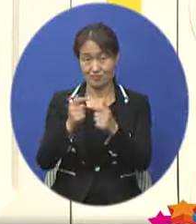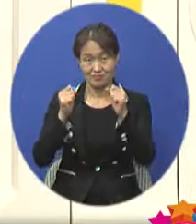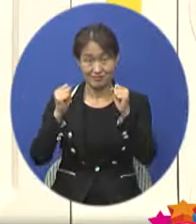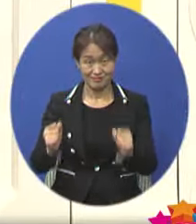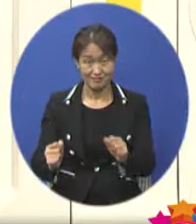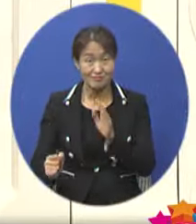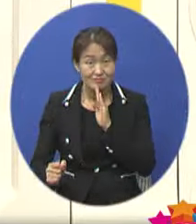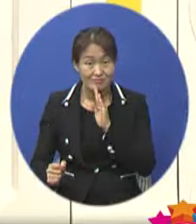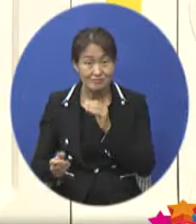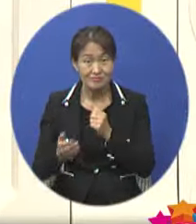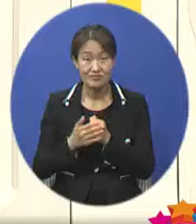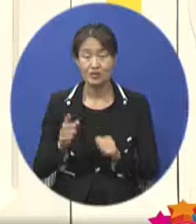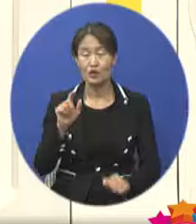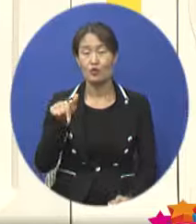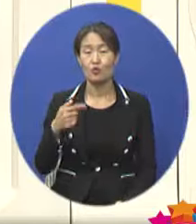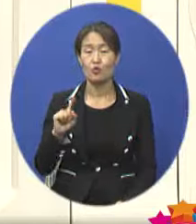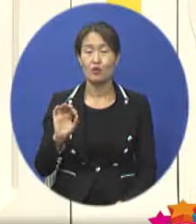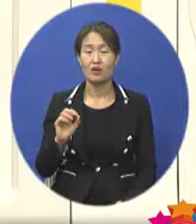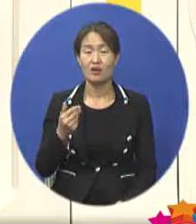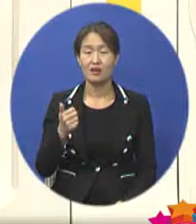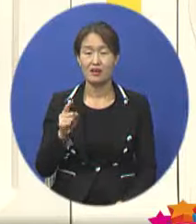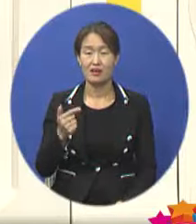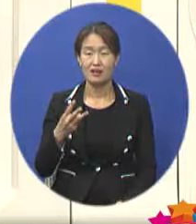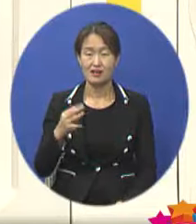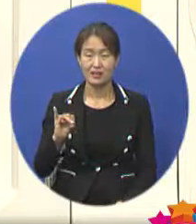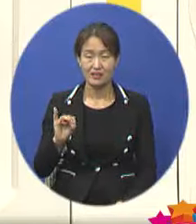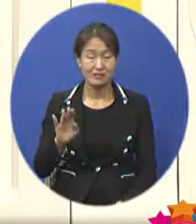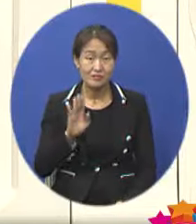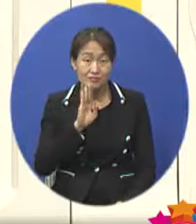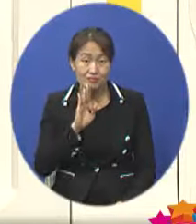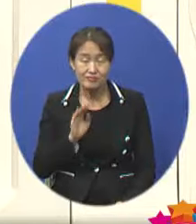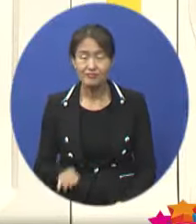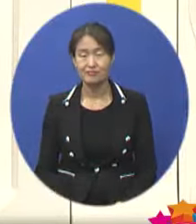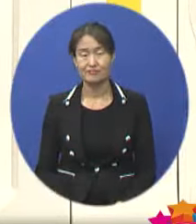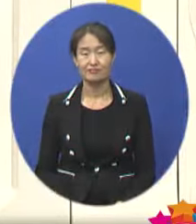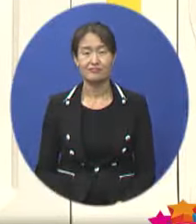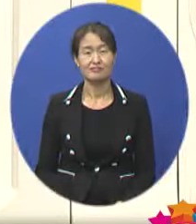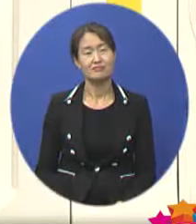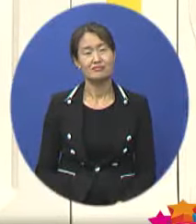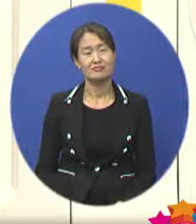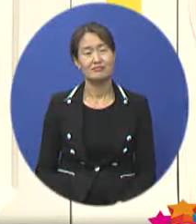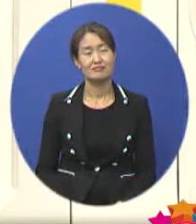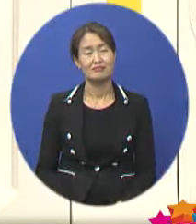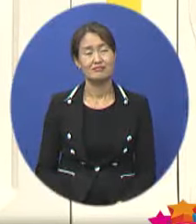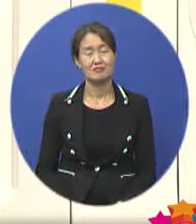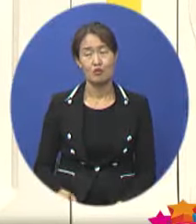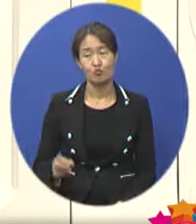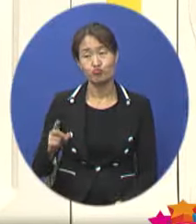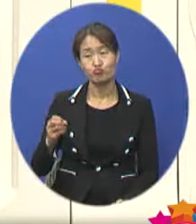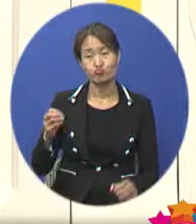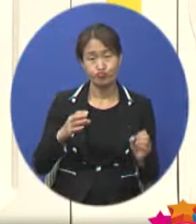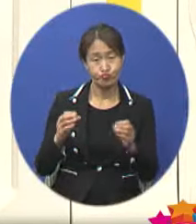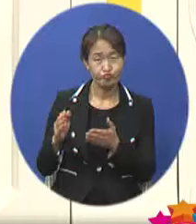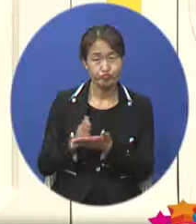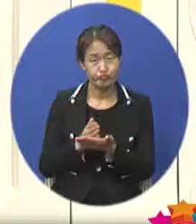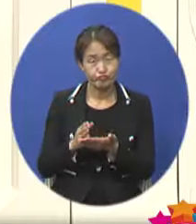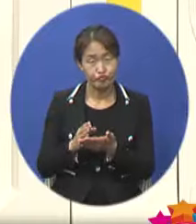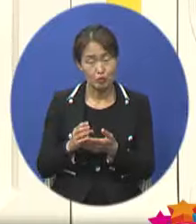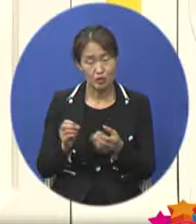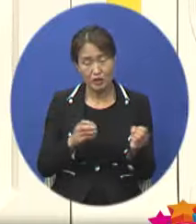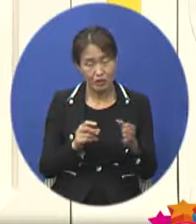계시니까 이제 광안대교 쪽이신 것 같은데요. 예, 그렇습니다. 예. 예. 어, 뭐, 말씀 나눌 때마다 항상 느끼는